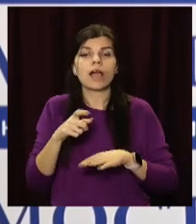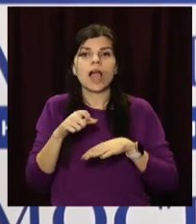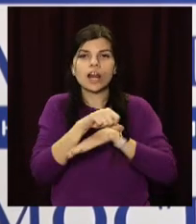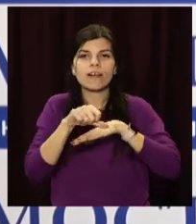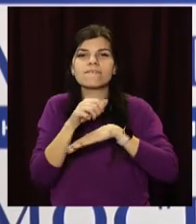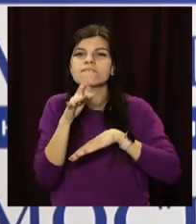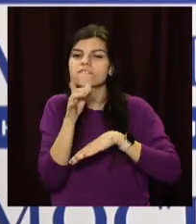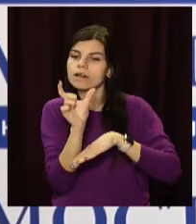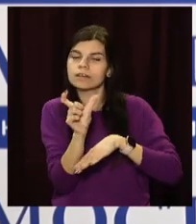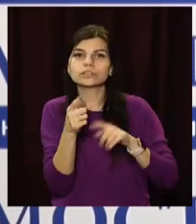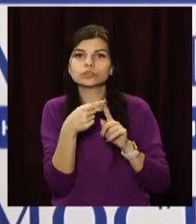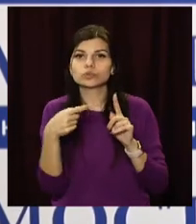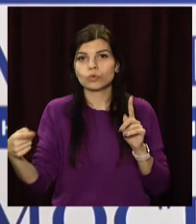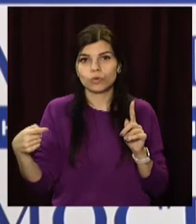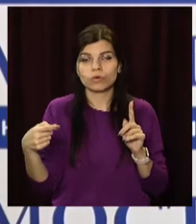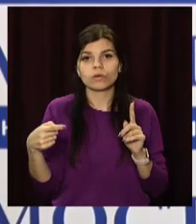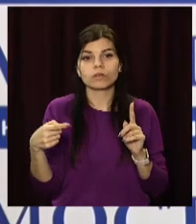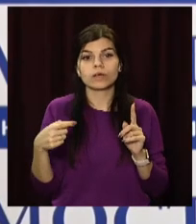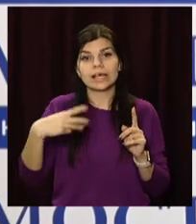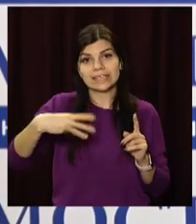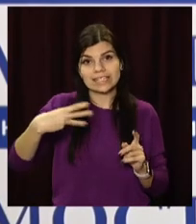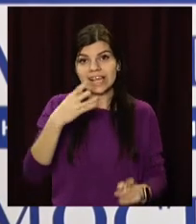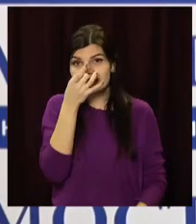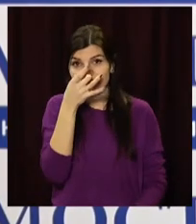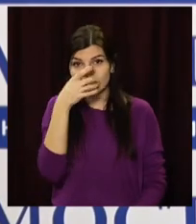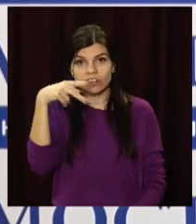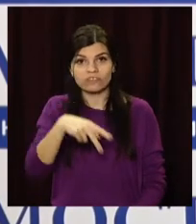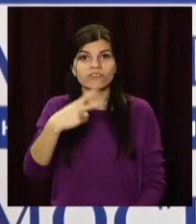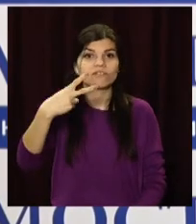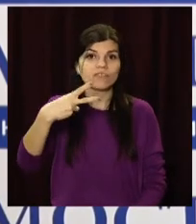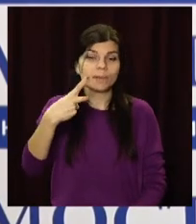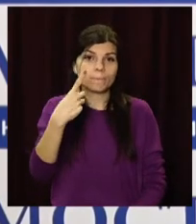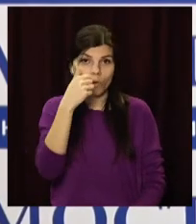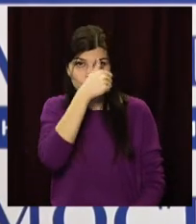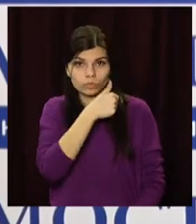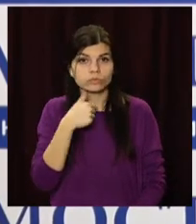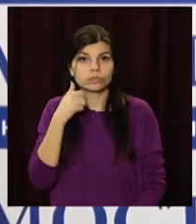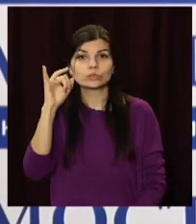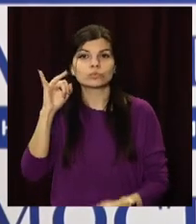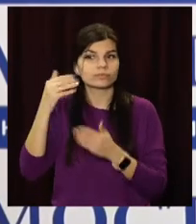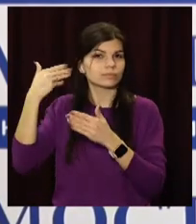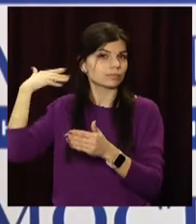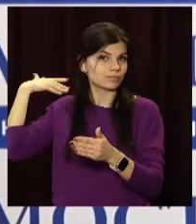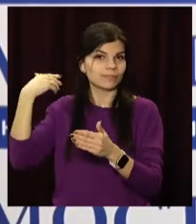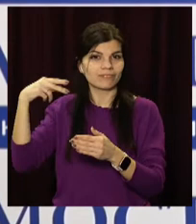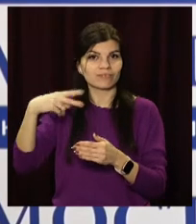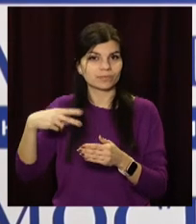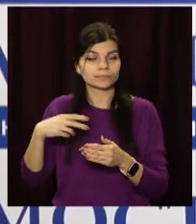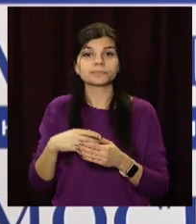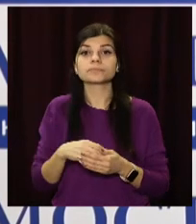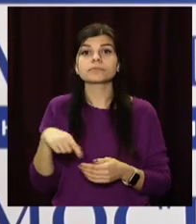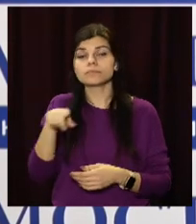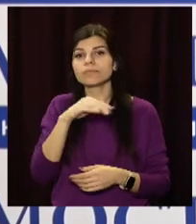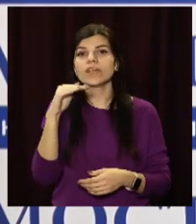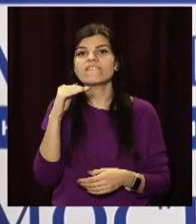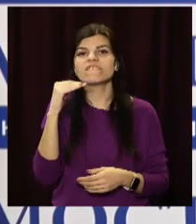термін подання декларації у нас 30 квітня 2021 року. Фізичні особи-підприємці,